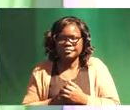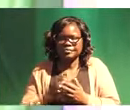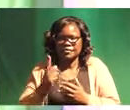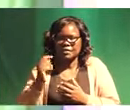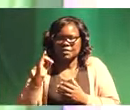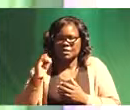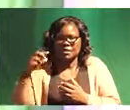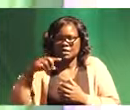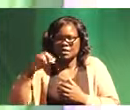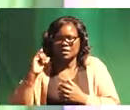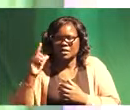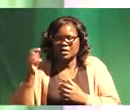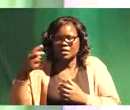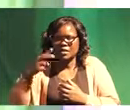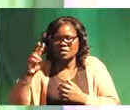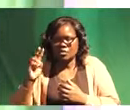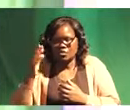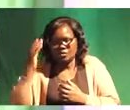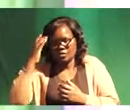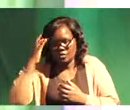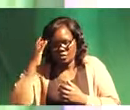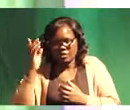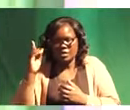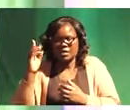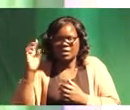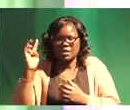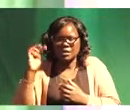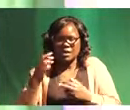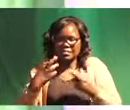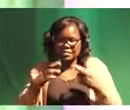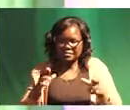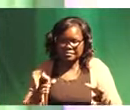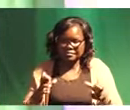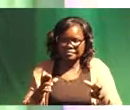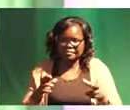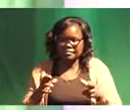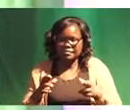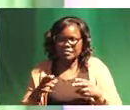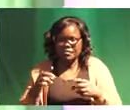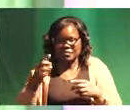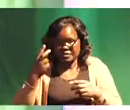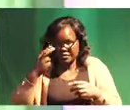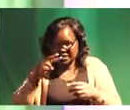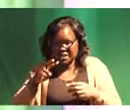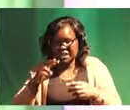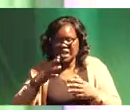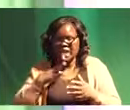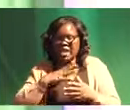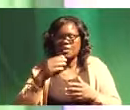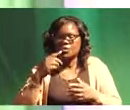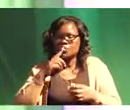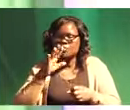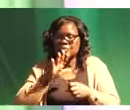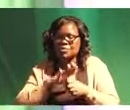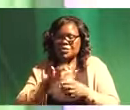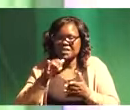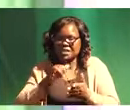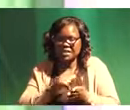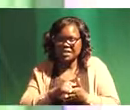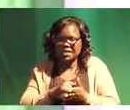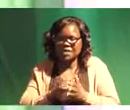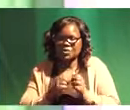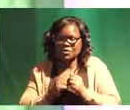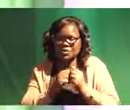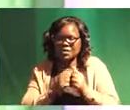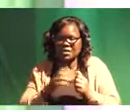Dhingitu ambayo mnajua, hiyo dam tayari tumeiidentify. Na mimi nataka niwahakikishie, na pamoja